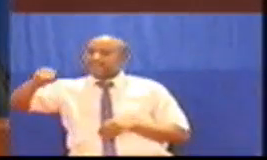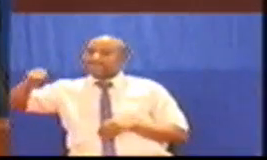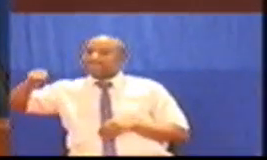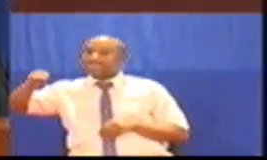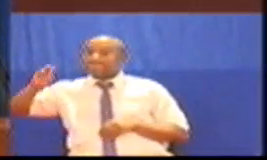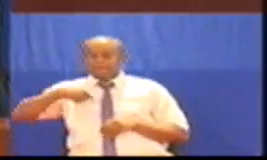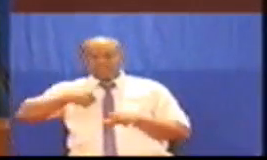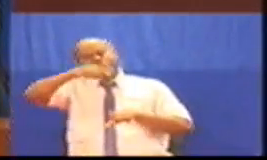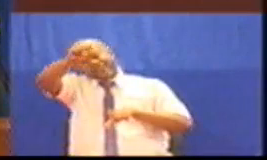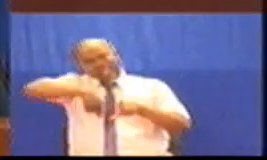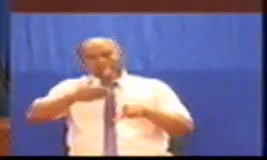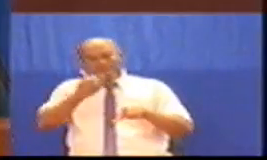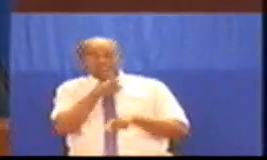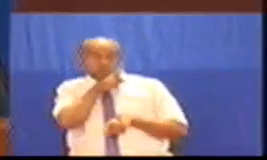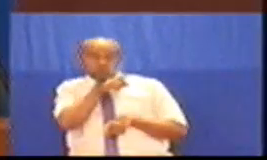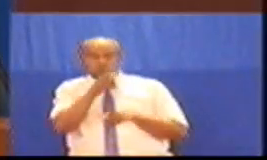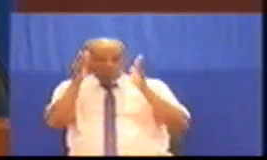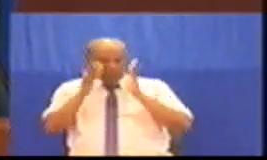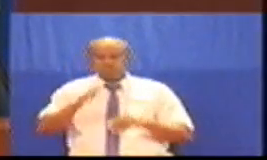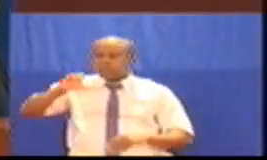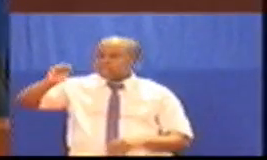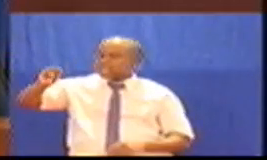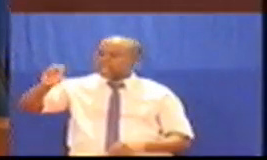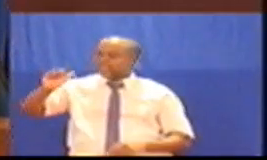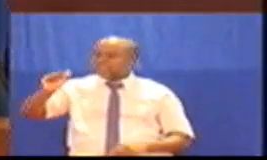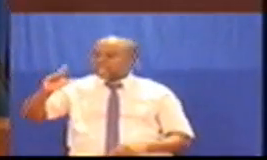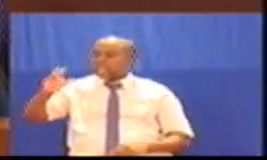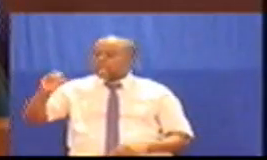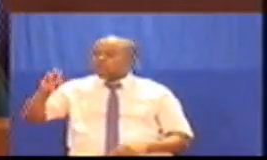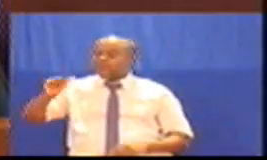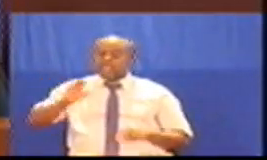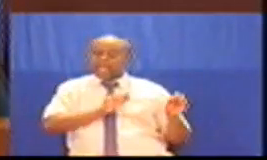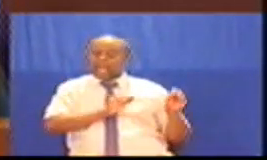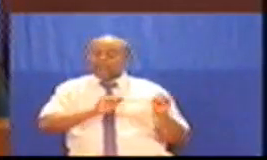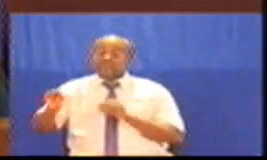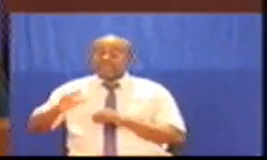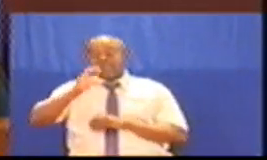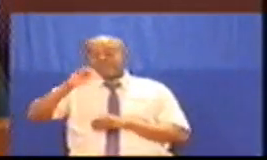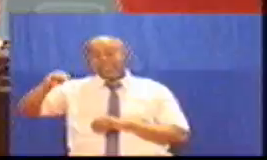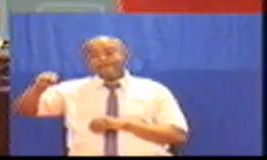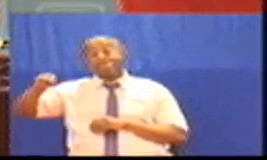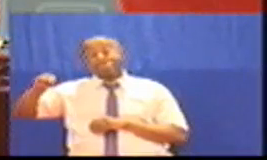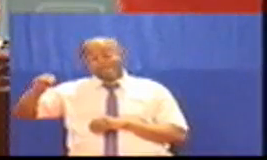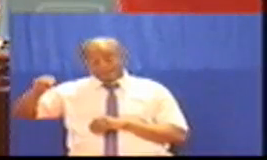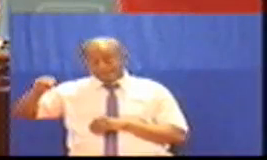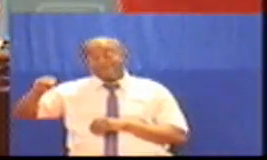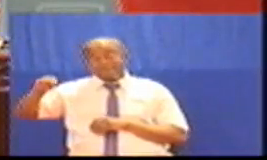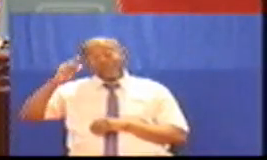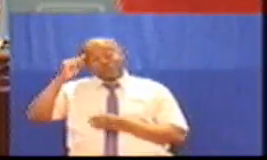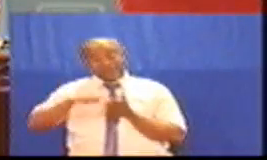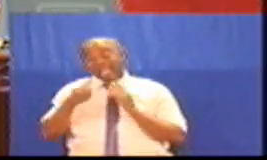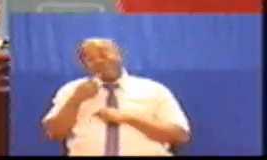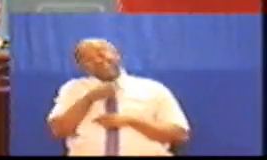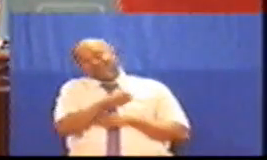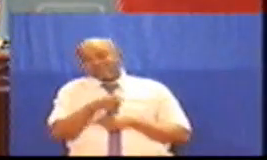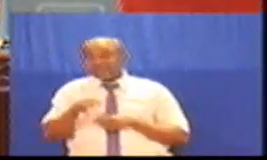napiga mstari kwamba sifa zote amekupa tena bado moja tu hii. Akasema ukiwa mzalendo hapa, yani ndio alikuwa anamaanisha hivyo. Kwa